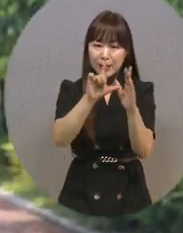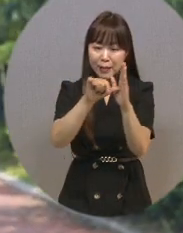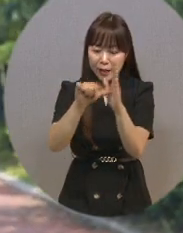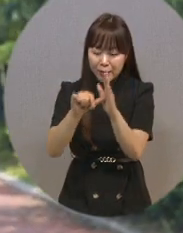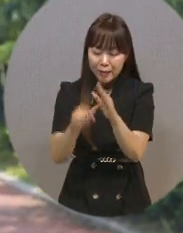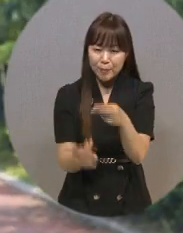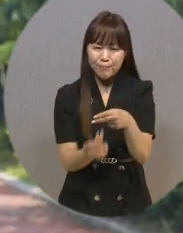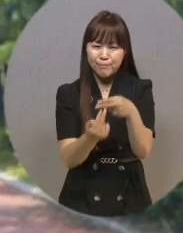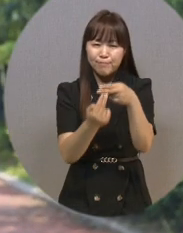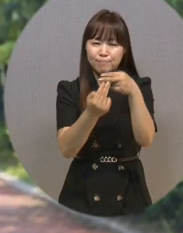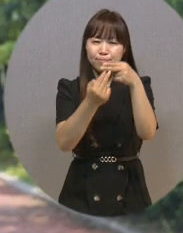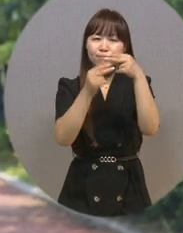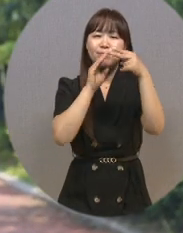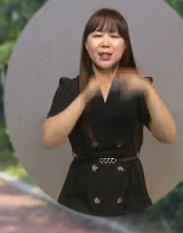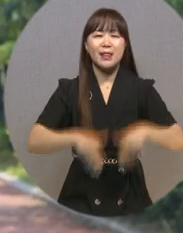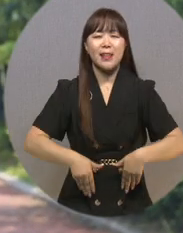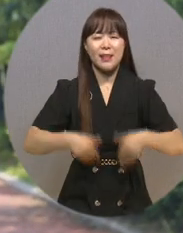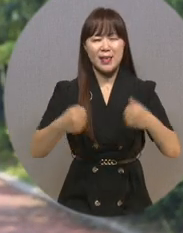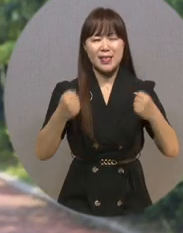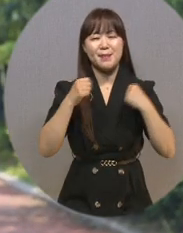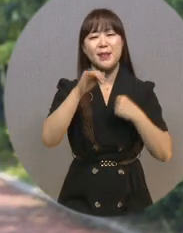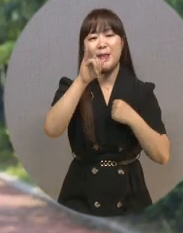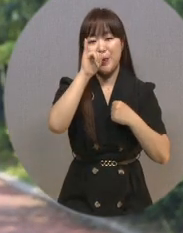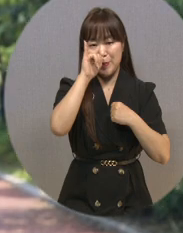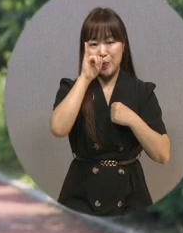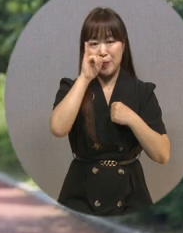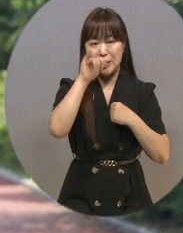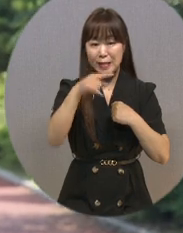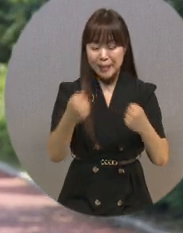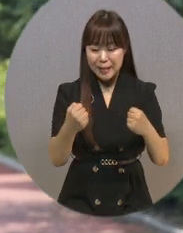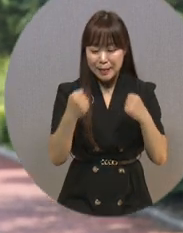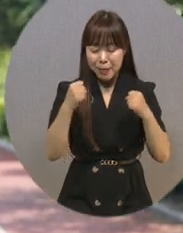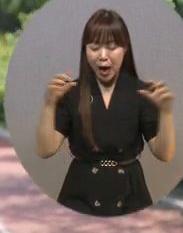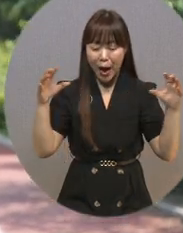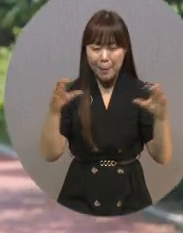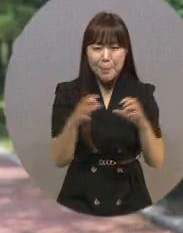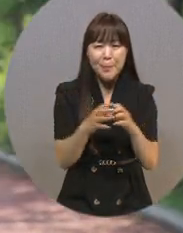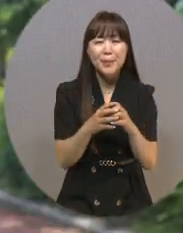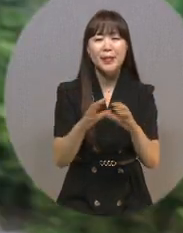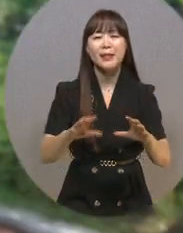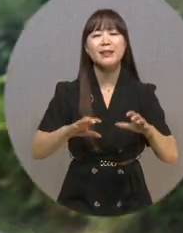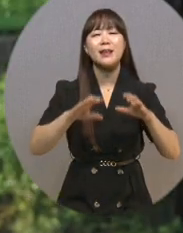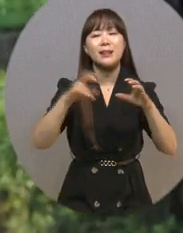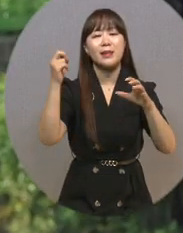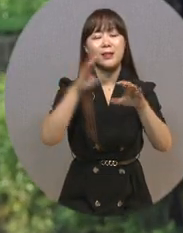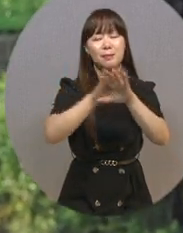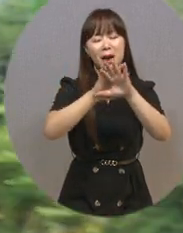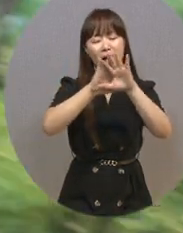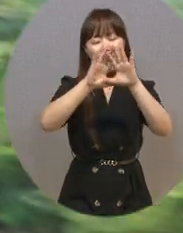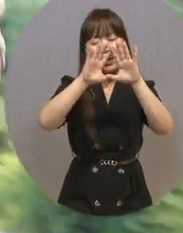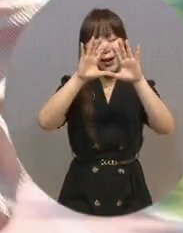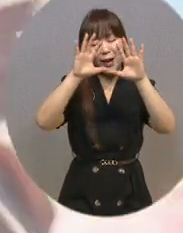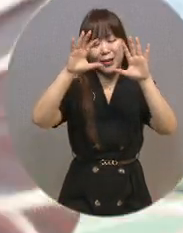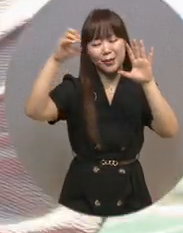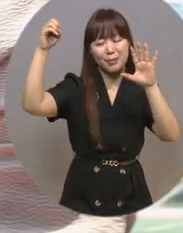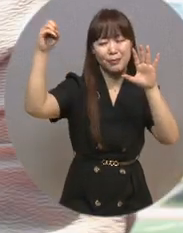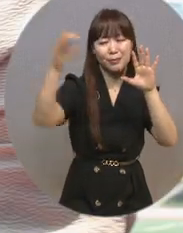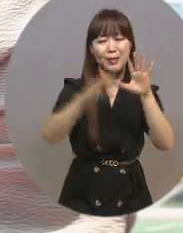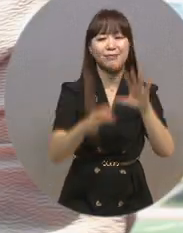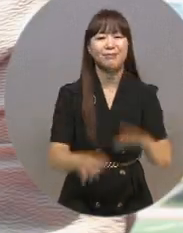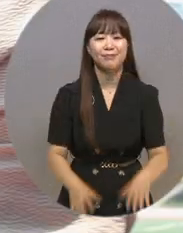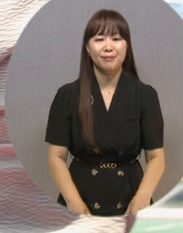쌓여 따뜻한 힘을 발생시키고 그 힘이 모여 세상을 다시 밝은 빛으로